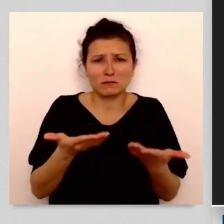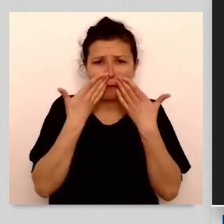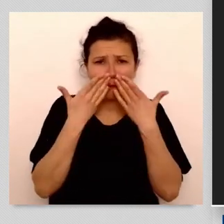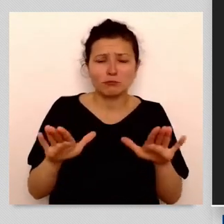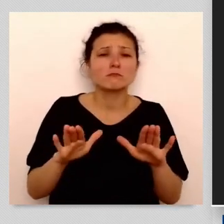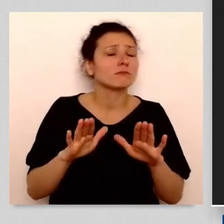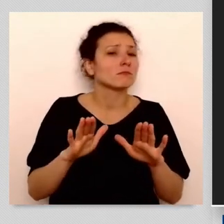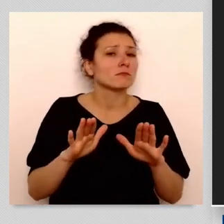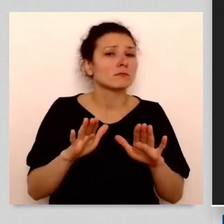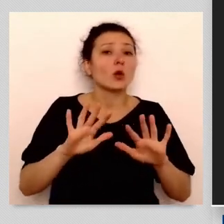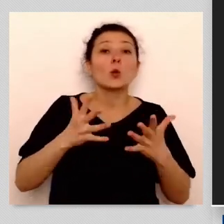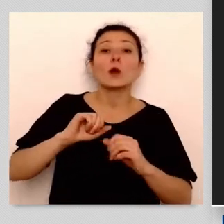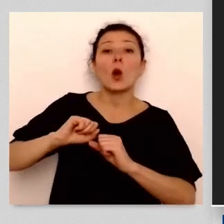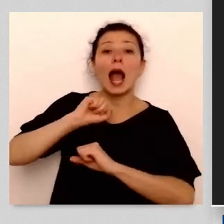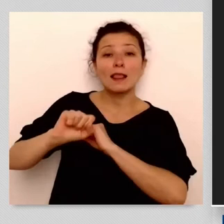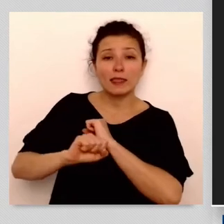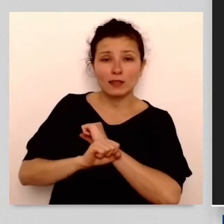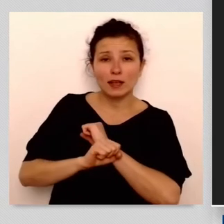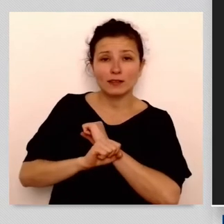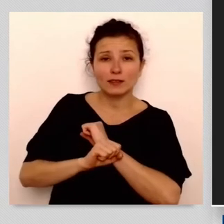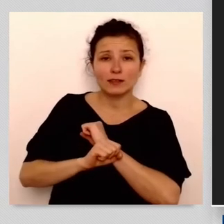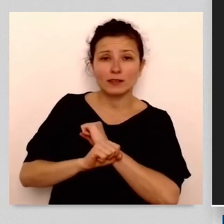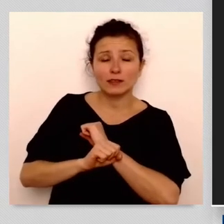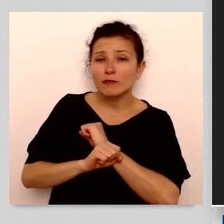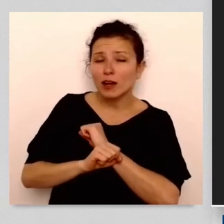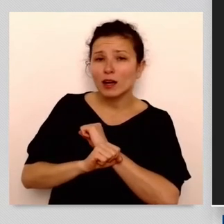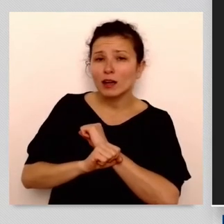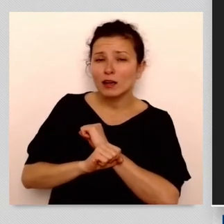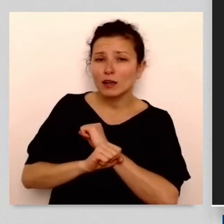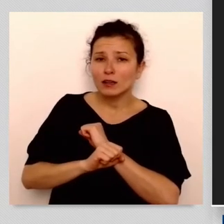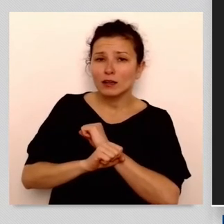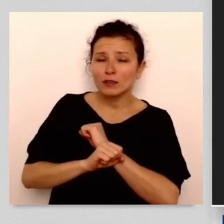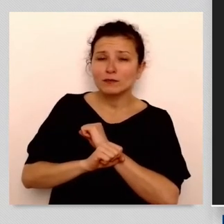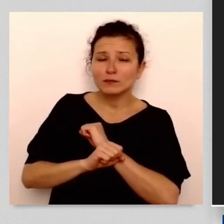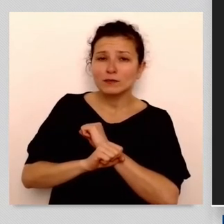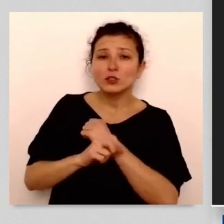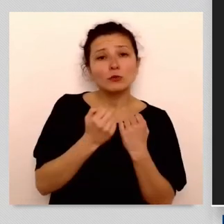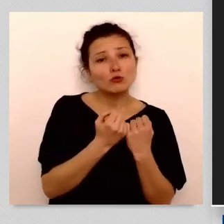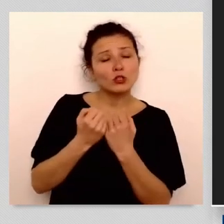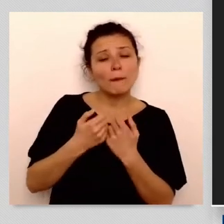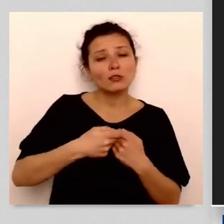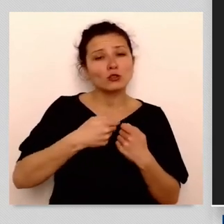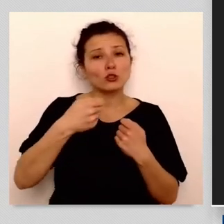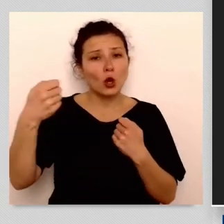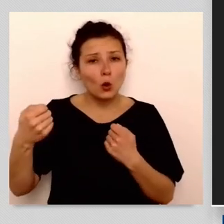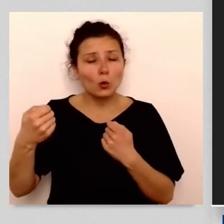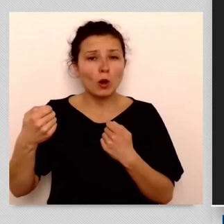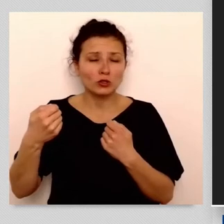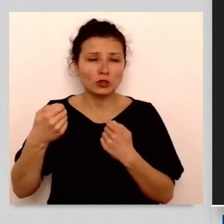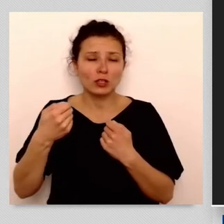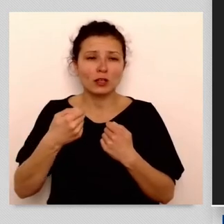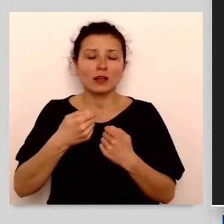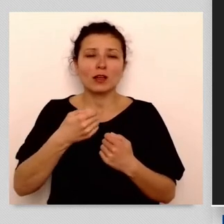jako alternatywę, jako zachowanie pewnej no, ciągłości utrzymania i dochodu